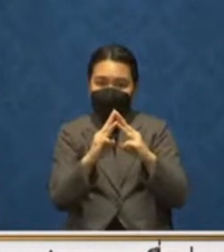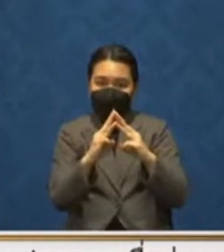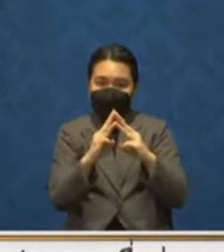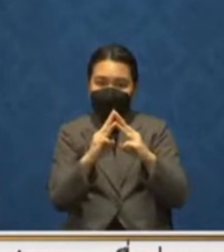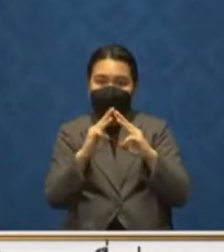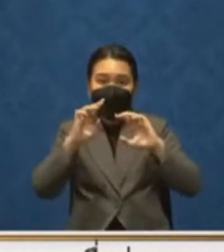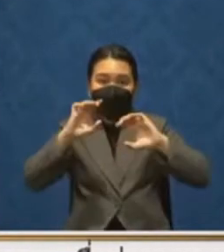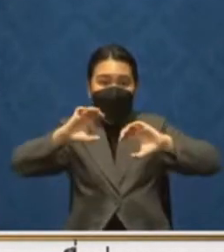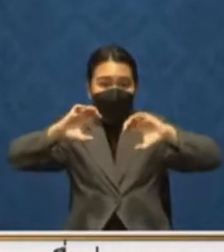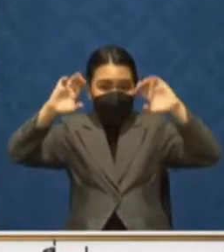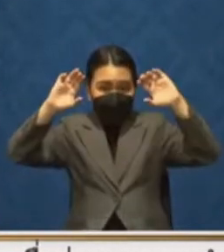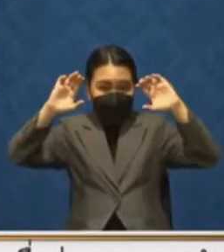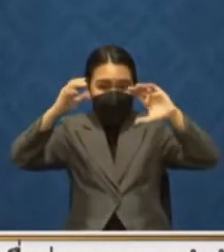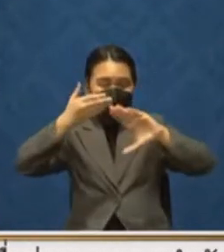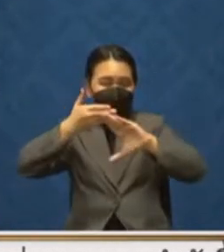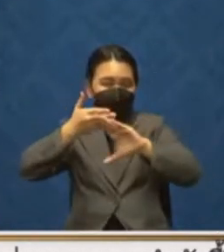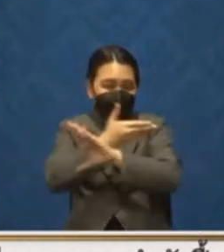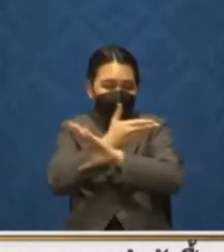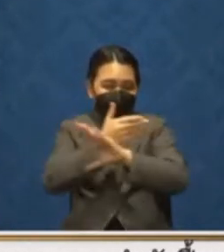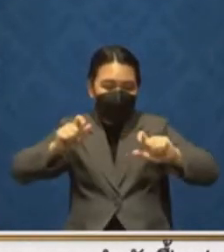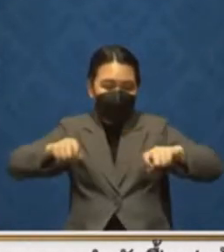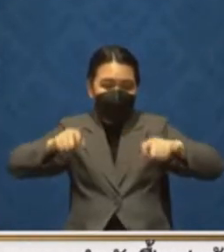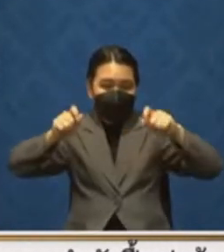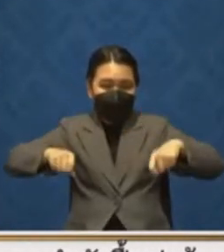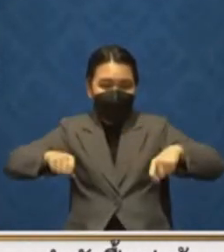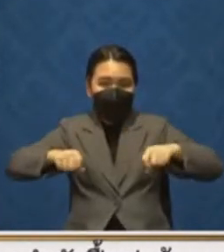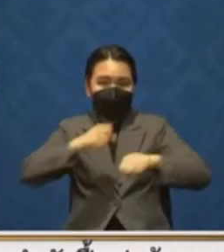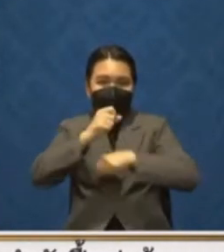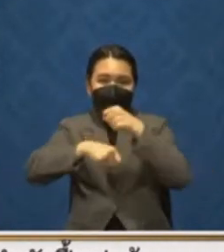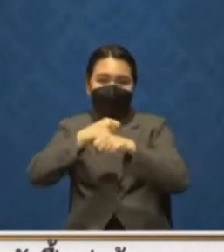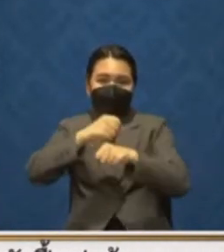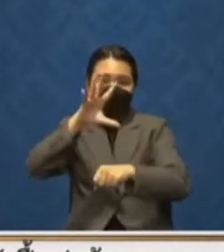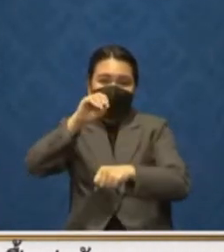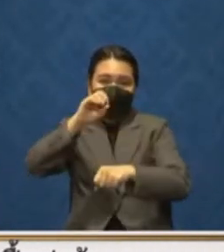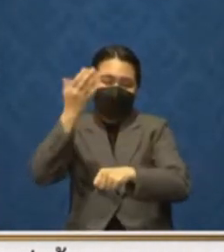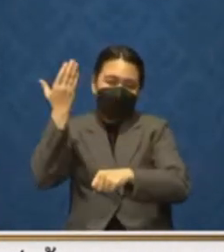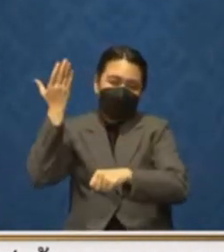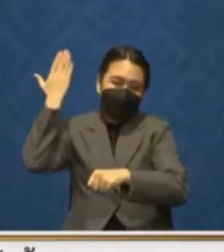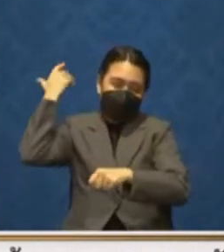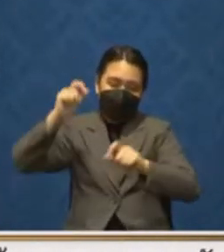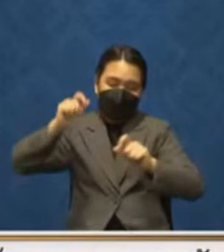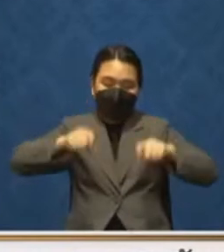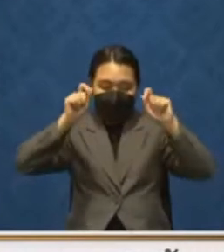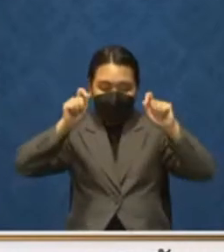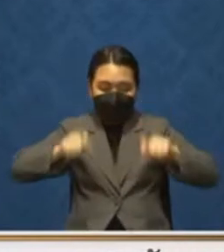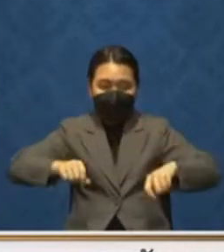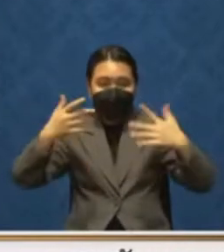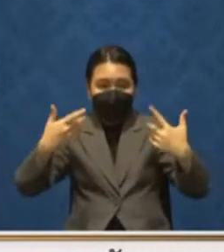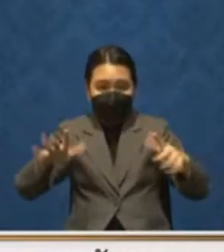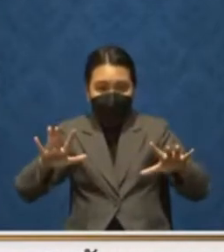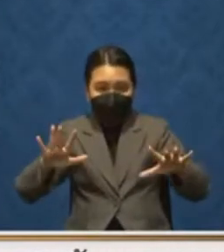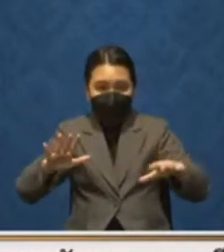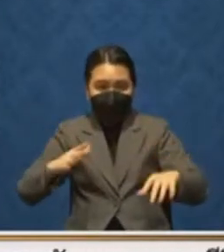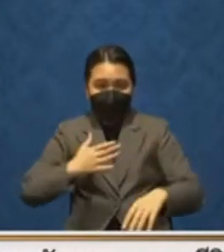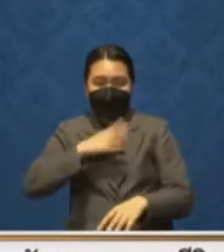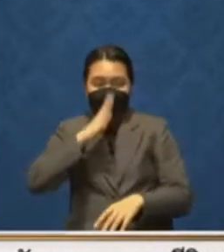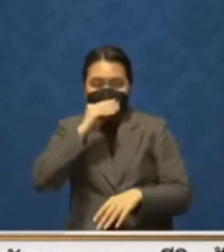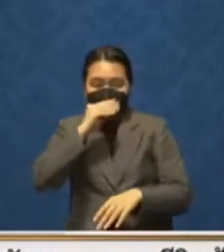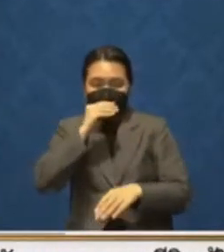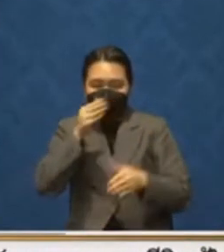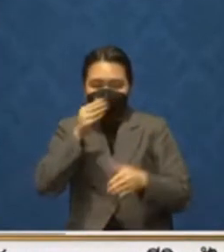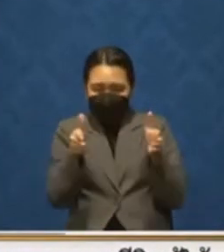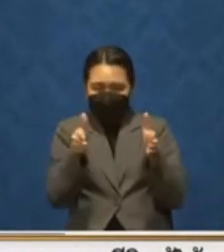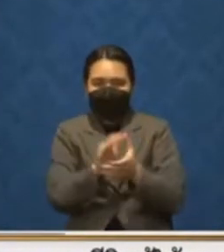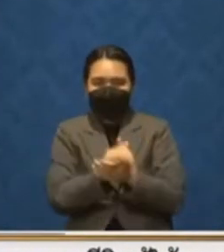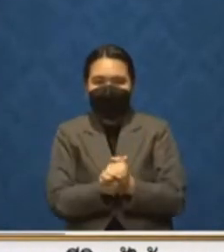รัฐบาลเมื่อ 50ปีที่แล้วเมื่อ 50ปีที่แล้วคนที่ใช้เวลากระชับขึ้นนะครับ 50ปี